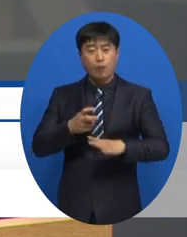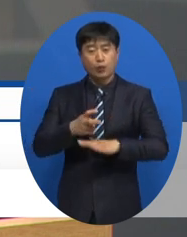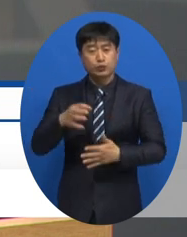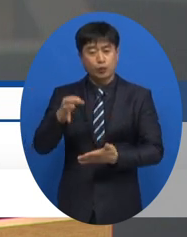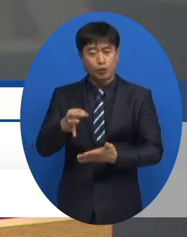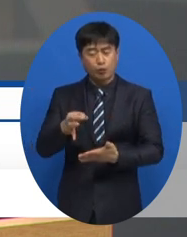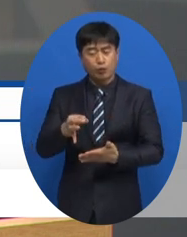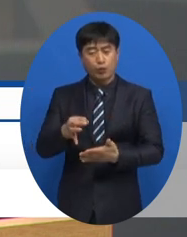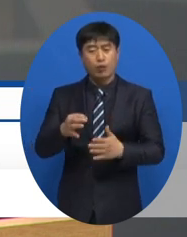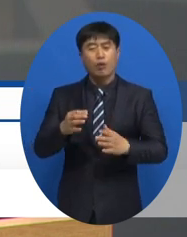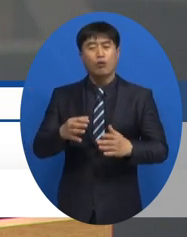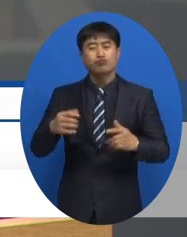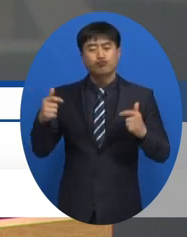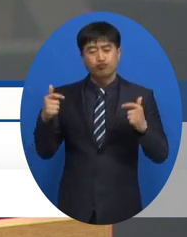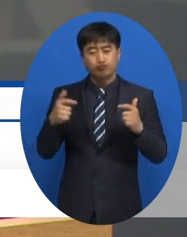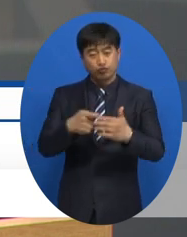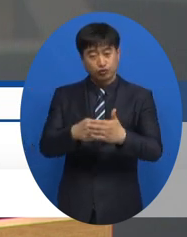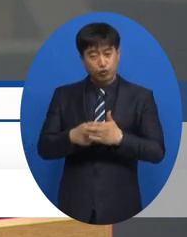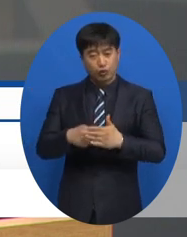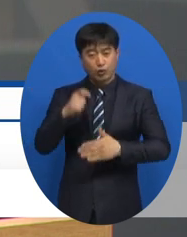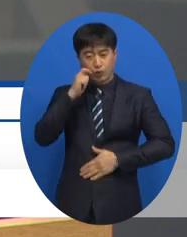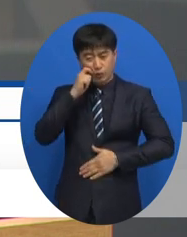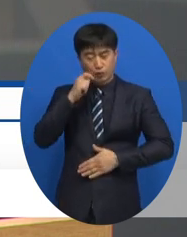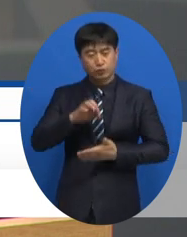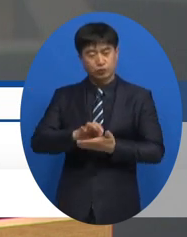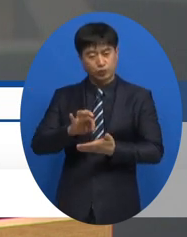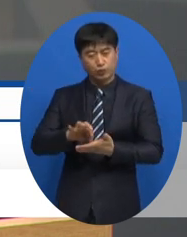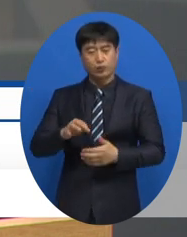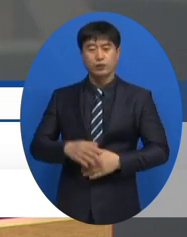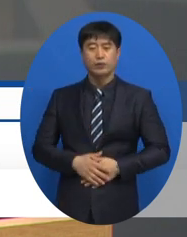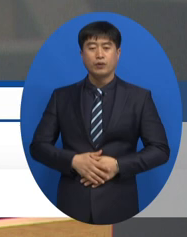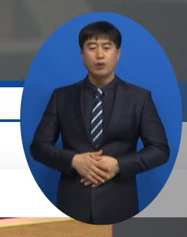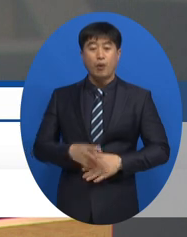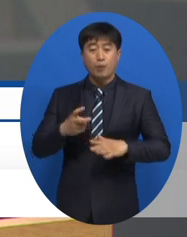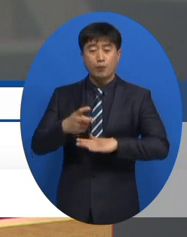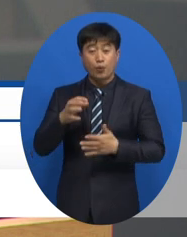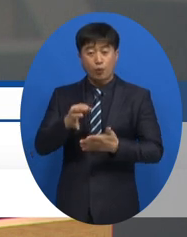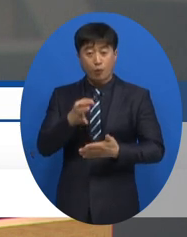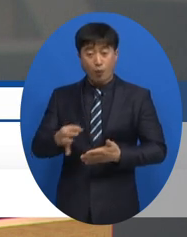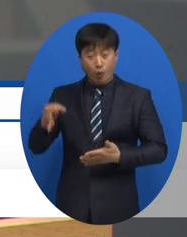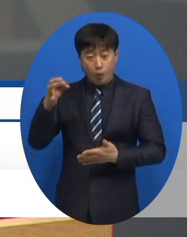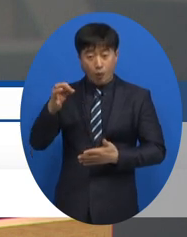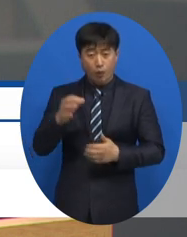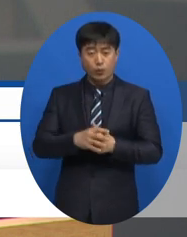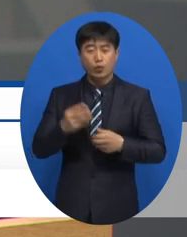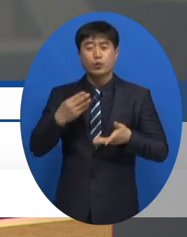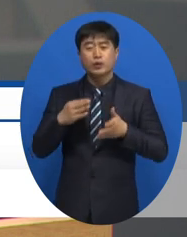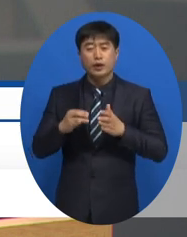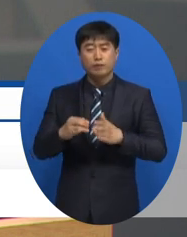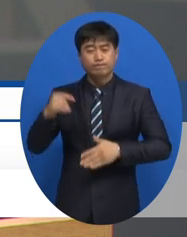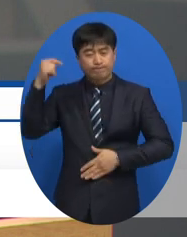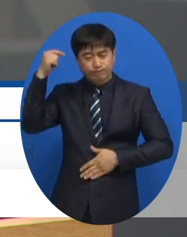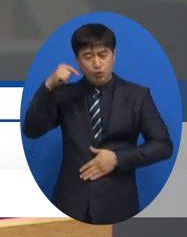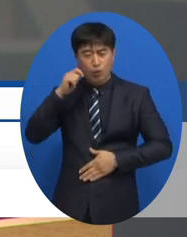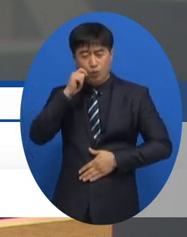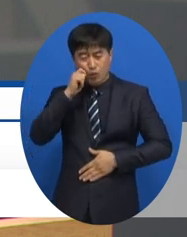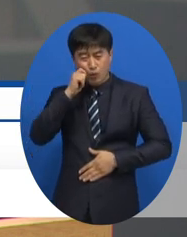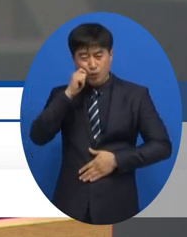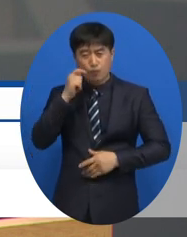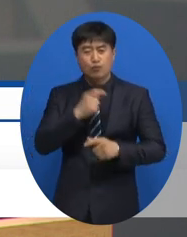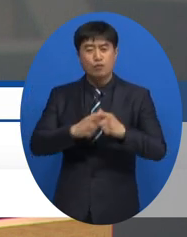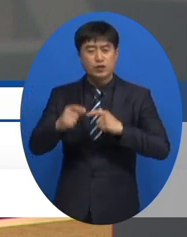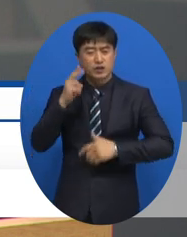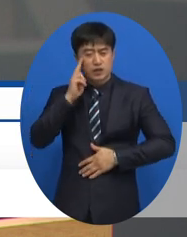요금은 가계에서 절약하기 어려운 지출입니다. 버스 요금마저 오른다면 도민들이 체감하는